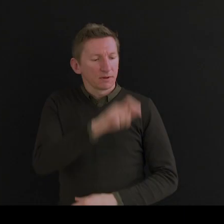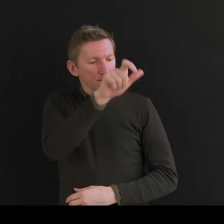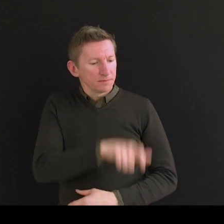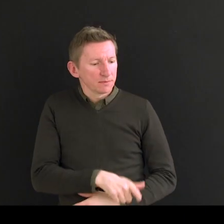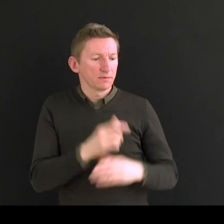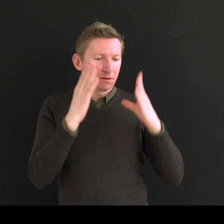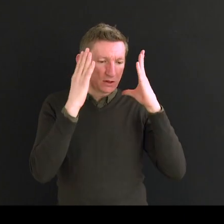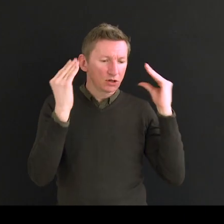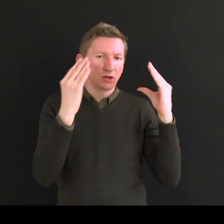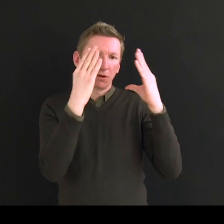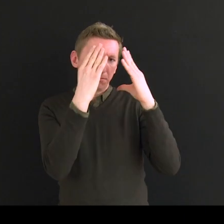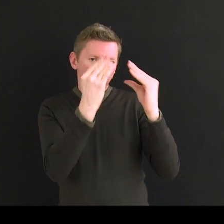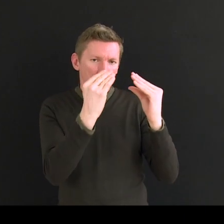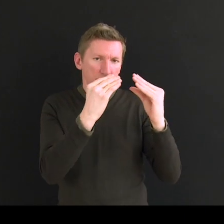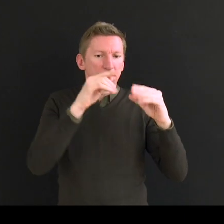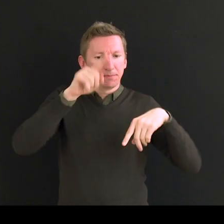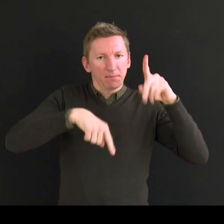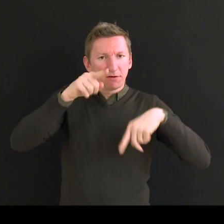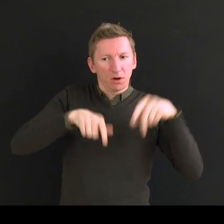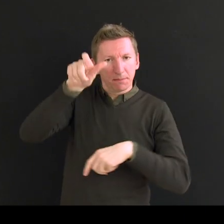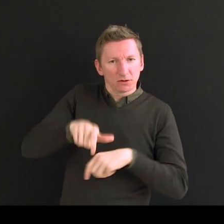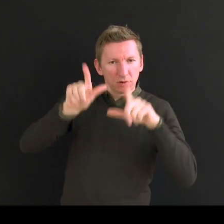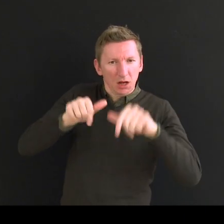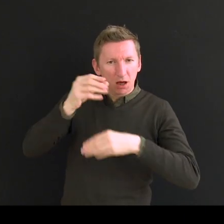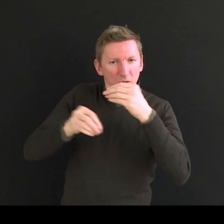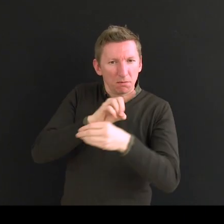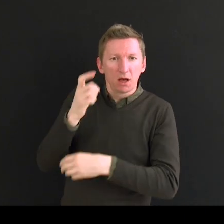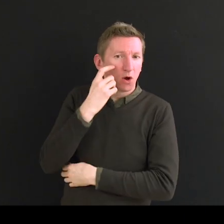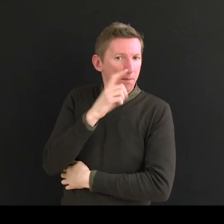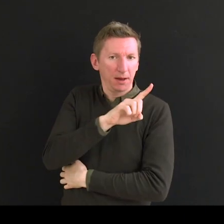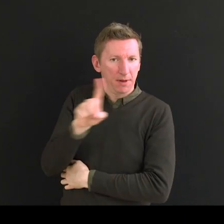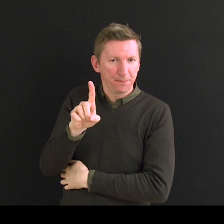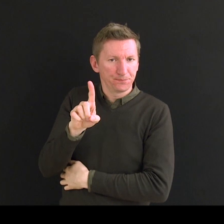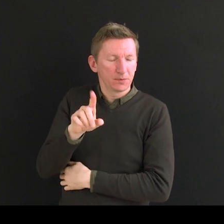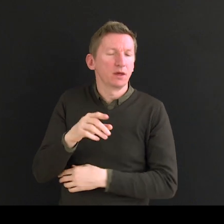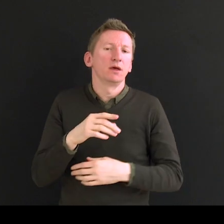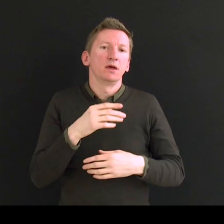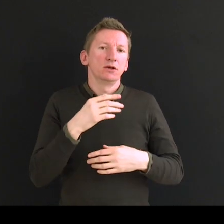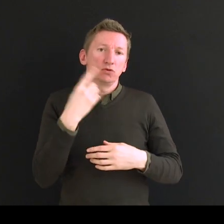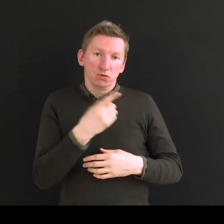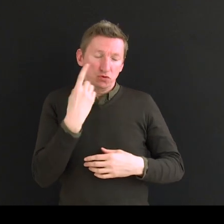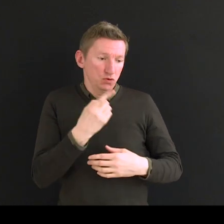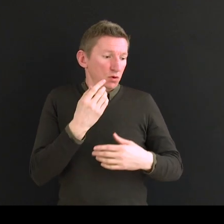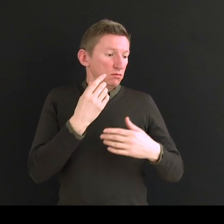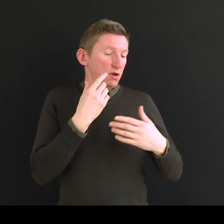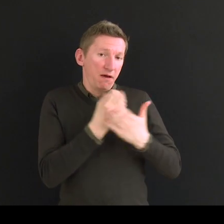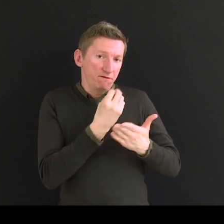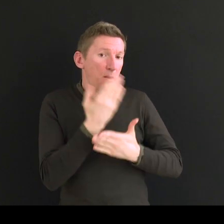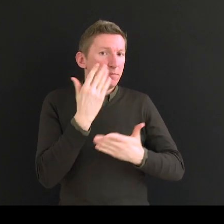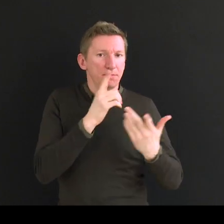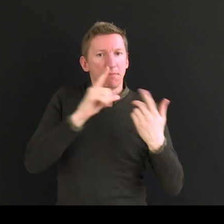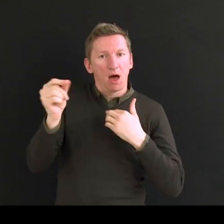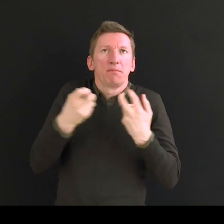Une personne malentendante, malvoyante ne remarque pas forcément si vous êtes là ou non. Dites-lui donc toujours si vous partez,